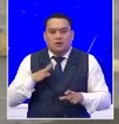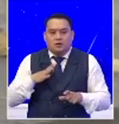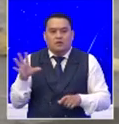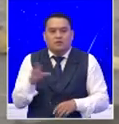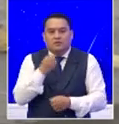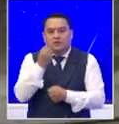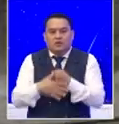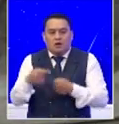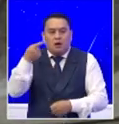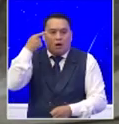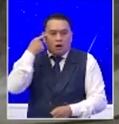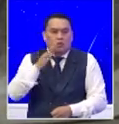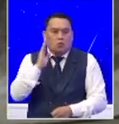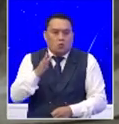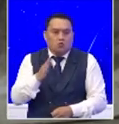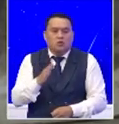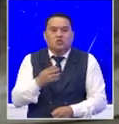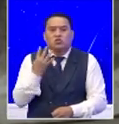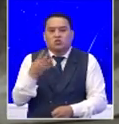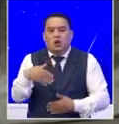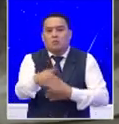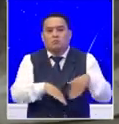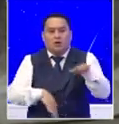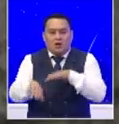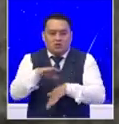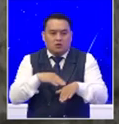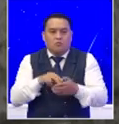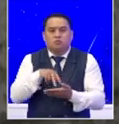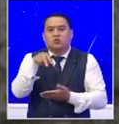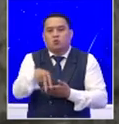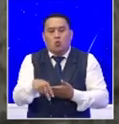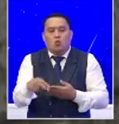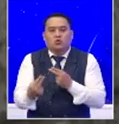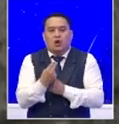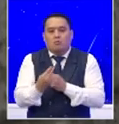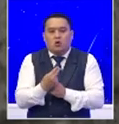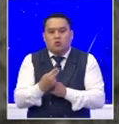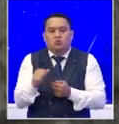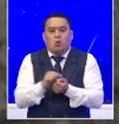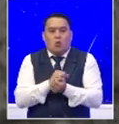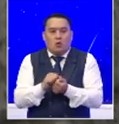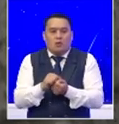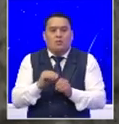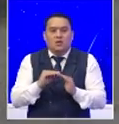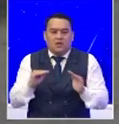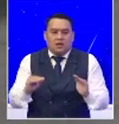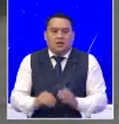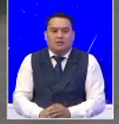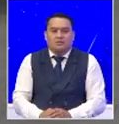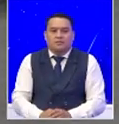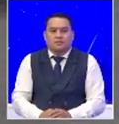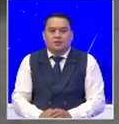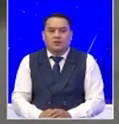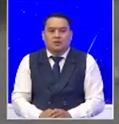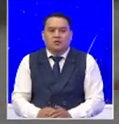во всей Центральной Азии. В нем будут функционировать 4 бассейна – учебный, прыжковой, плавательный и так называемый сухой для самых маленьких. Это